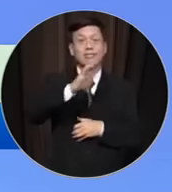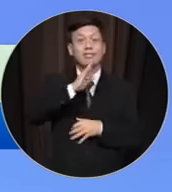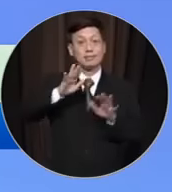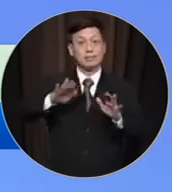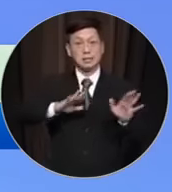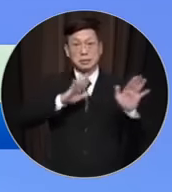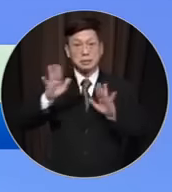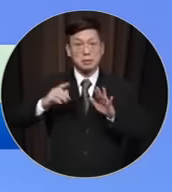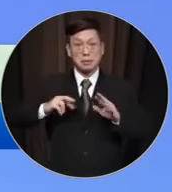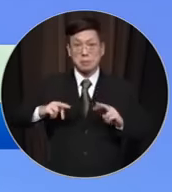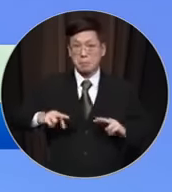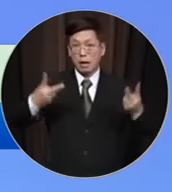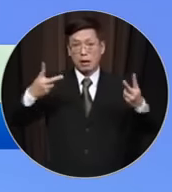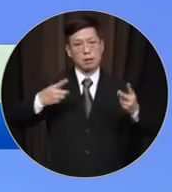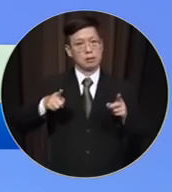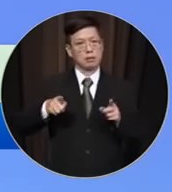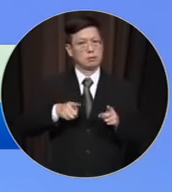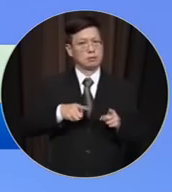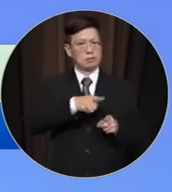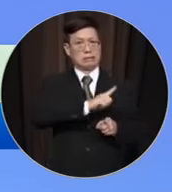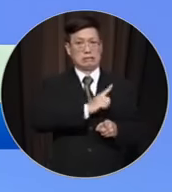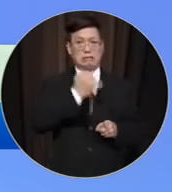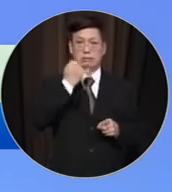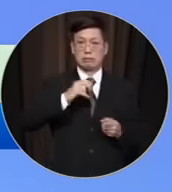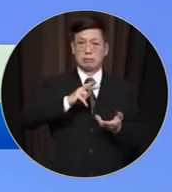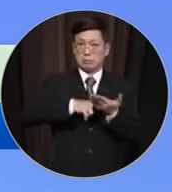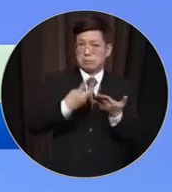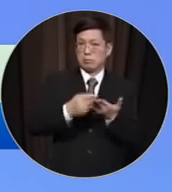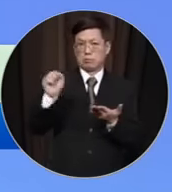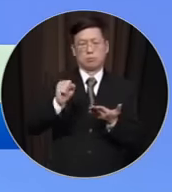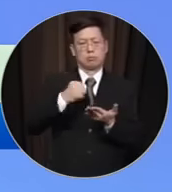状不是任何人能够决定的，必须要由